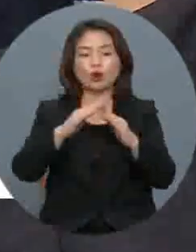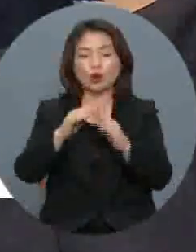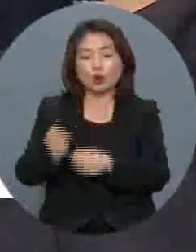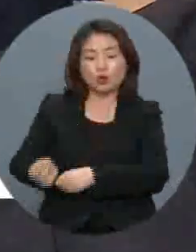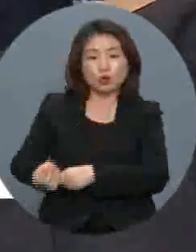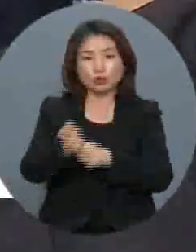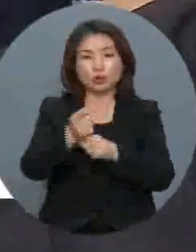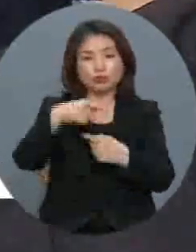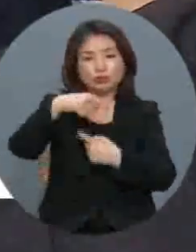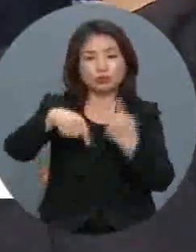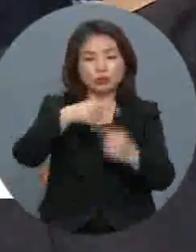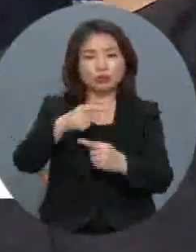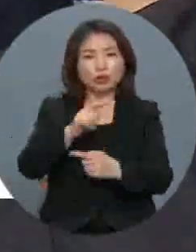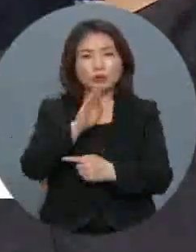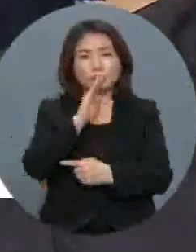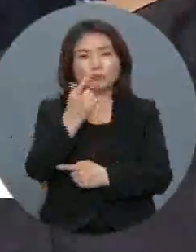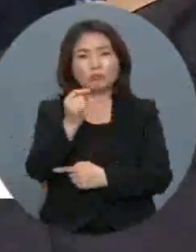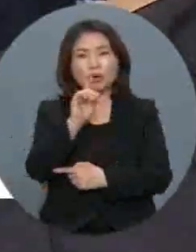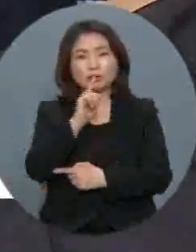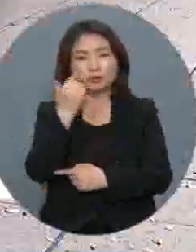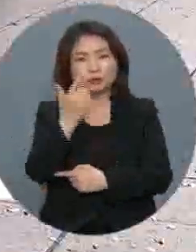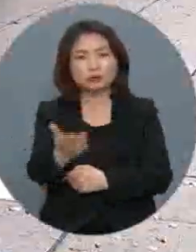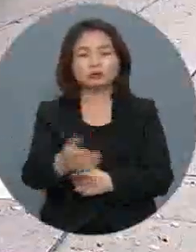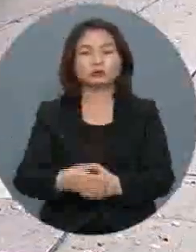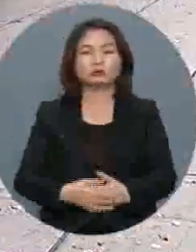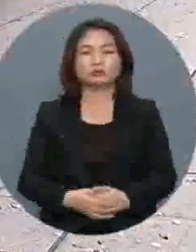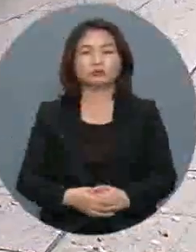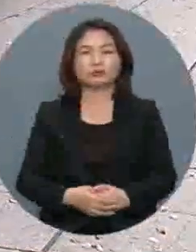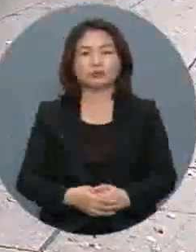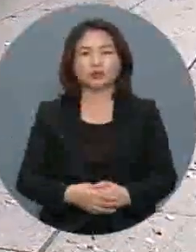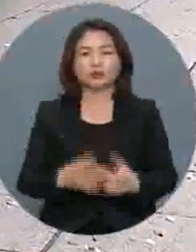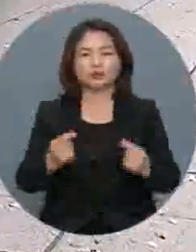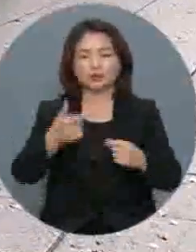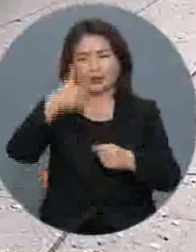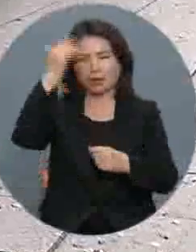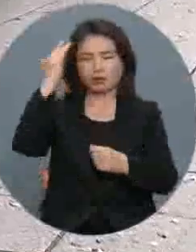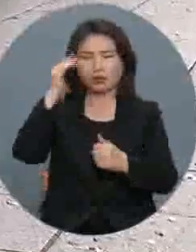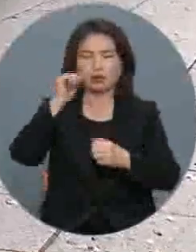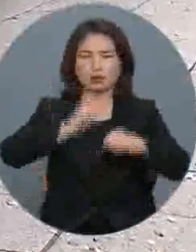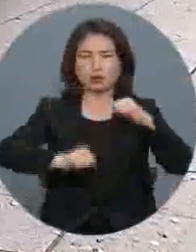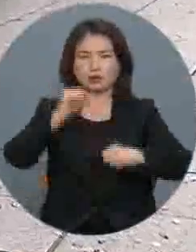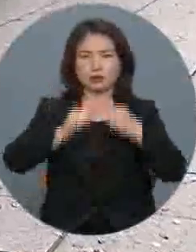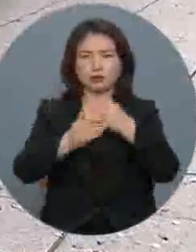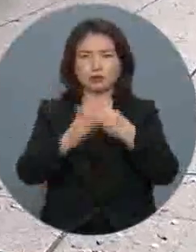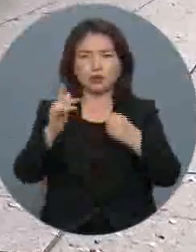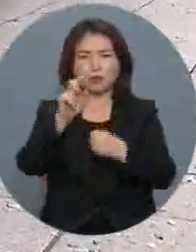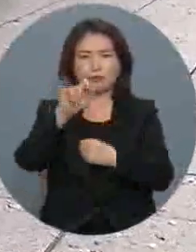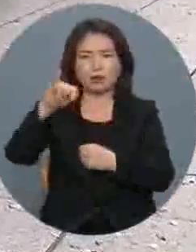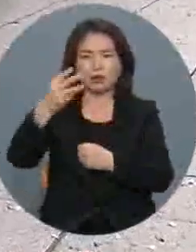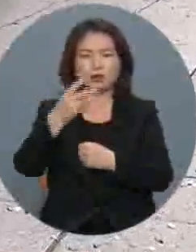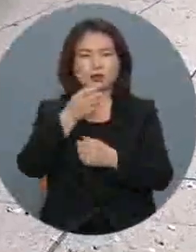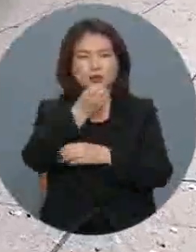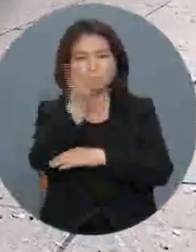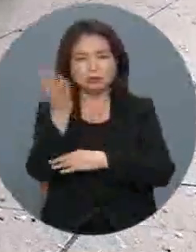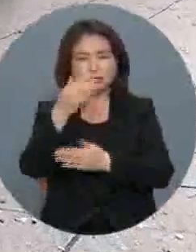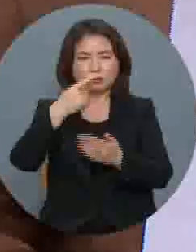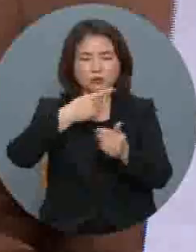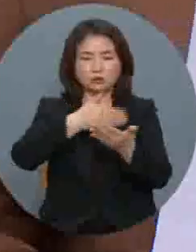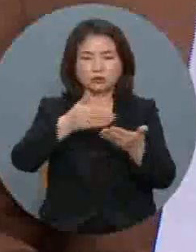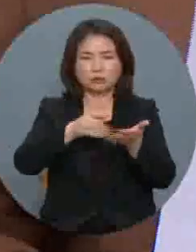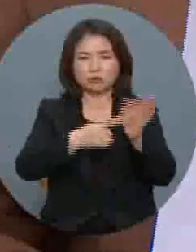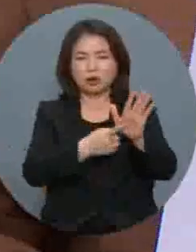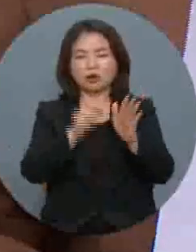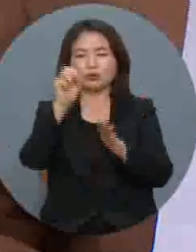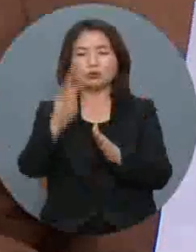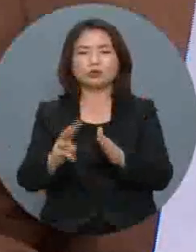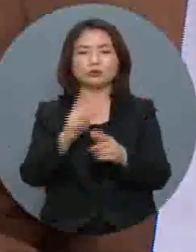가톨릭 교회가 골프장을 운영한다는 게 말이 됩니까, 이게? 이런 과거 행적 때문에 매일신문 만평 사태는 광주